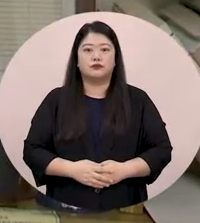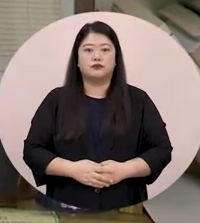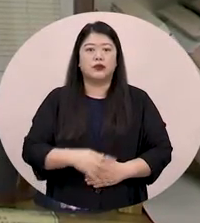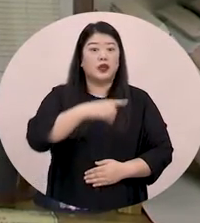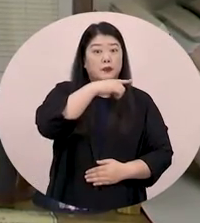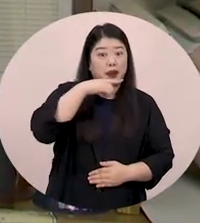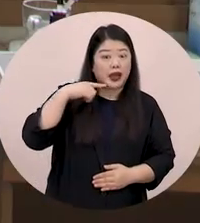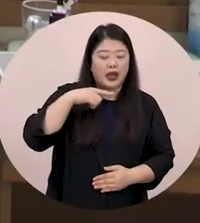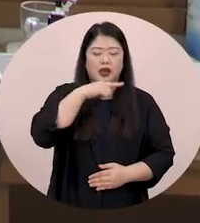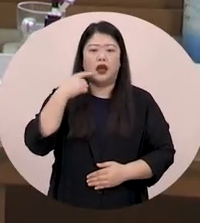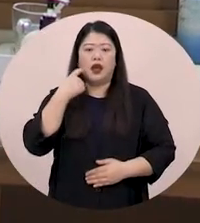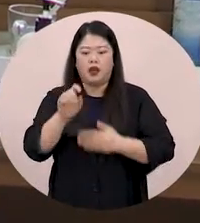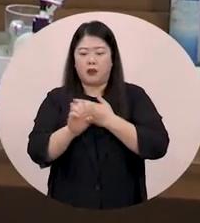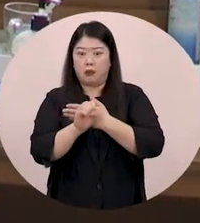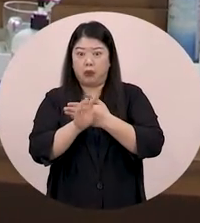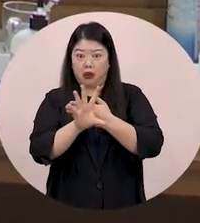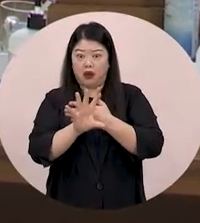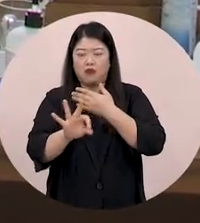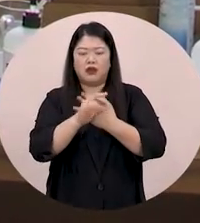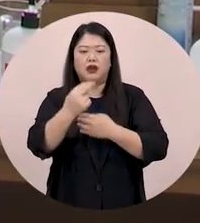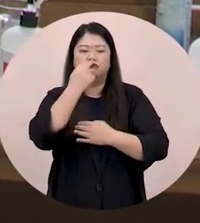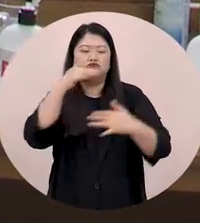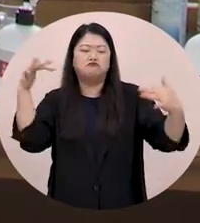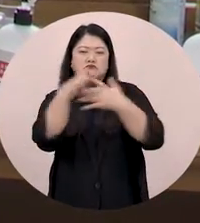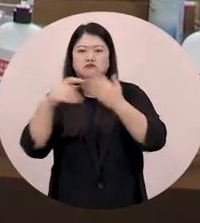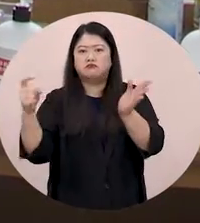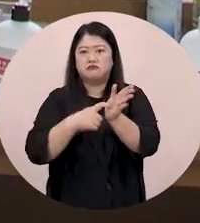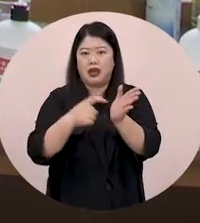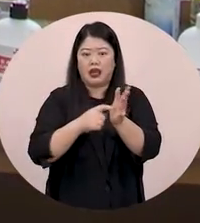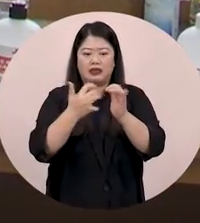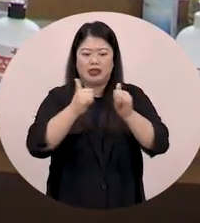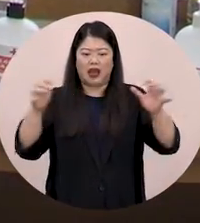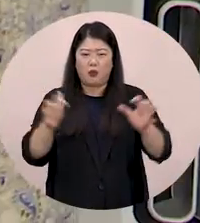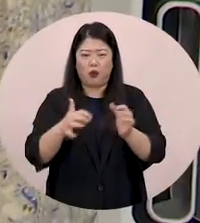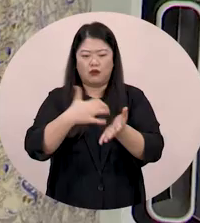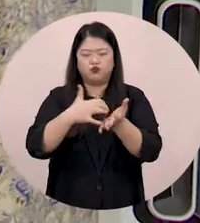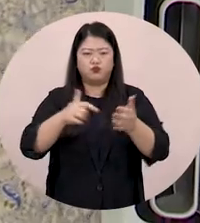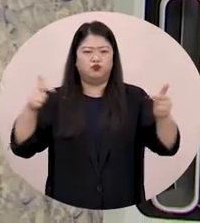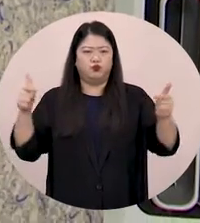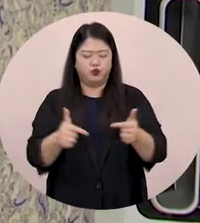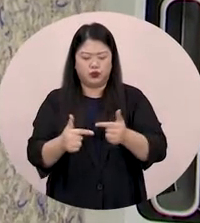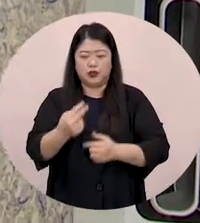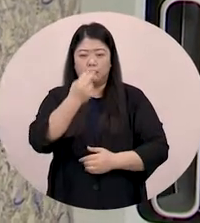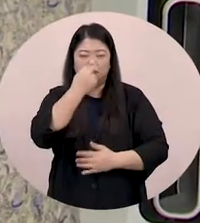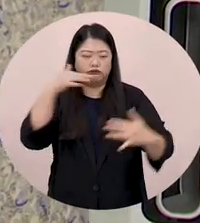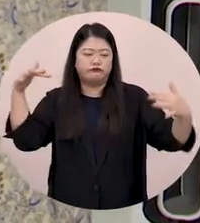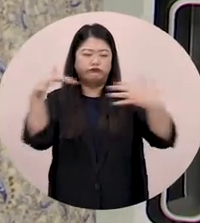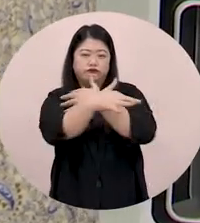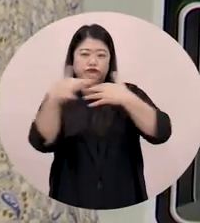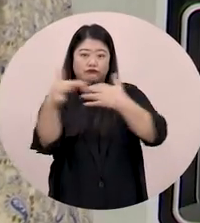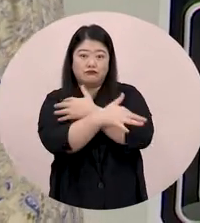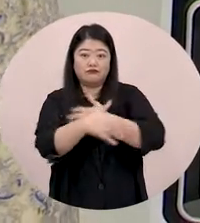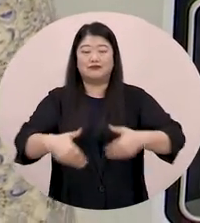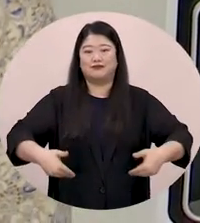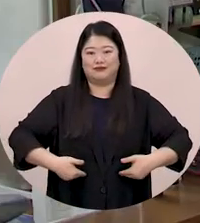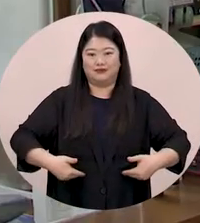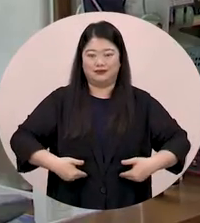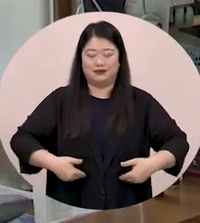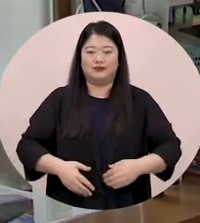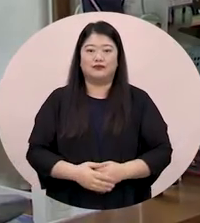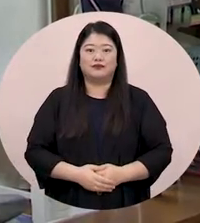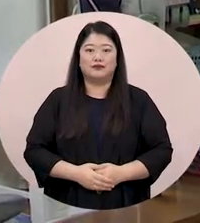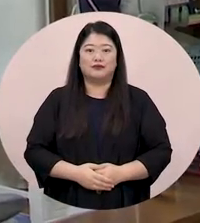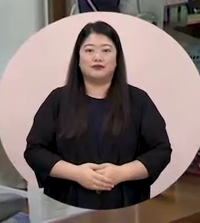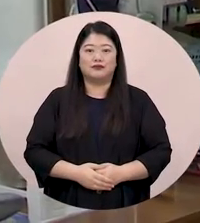들어옵니다. 주황불과 빨간불이 들어오면 즉시 실내 환기를 하고 인원 조정 등을 통해 공기질 개선 조치를